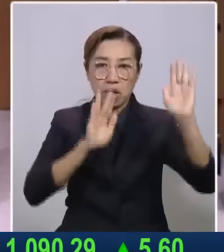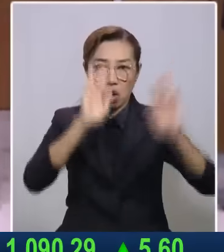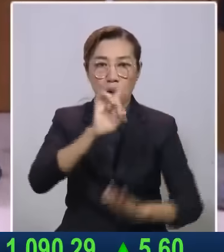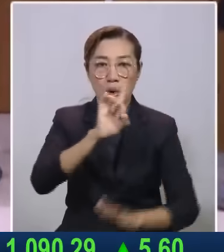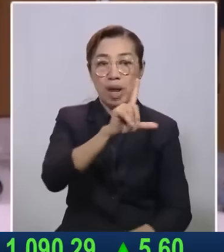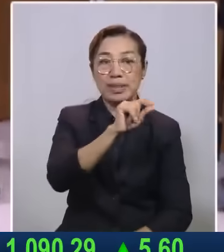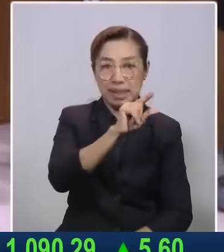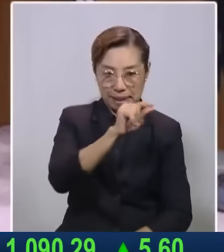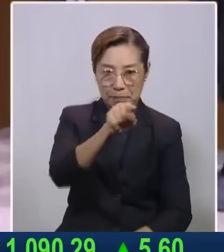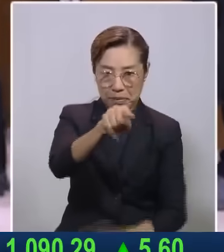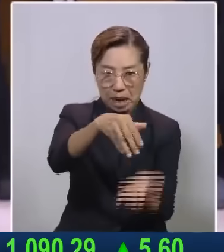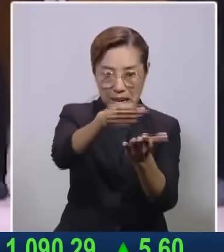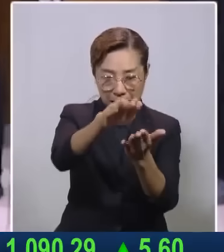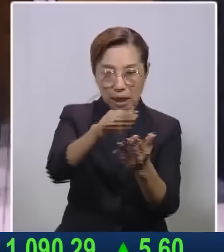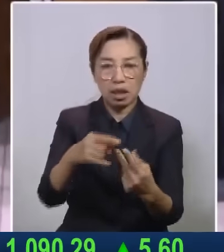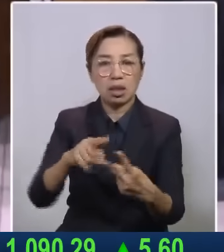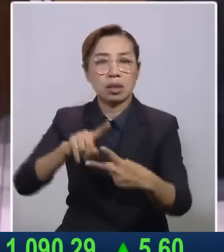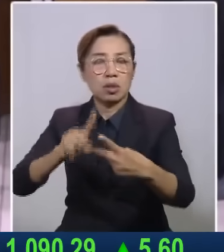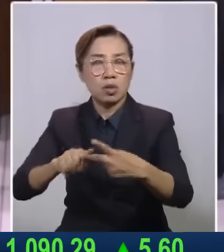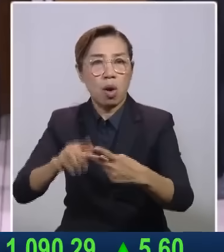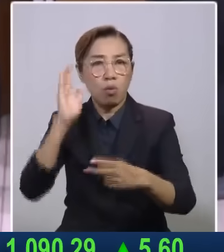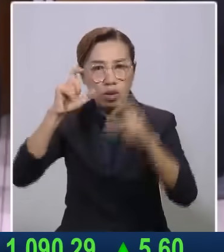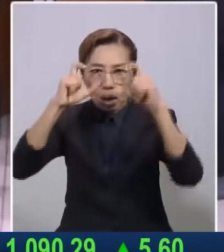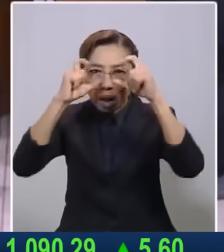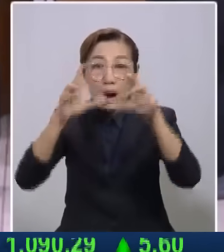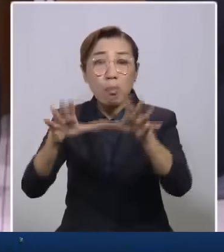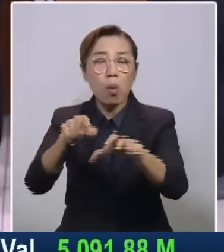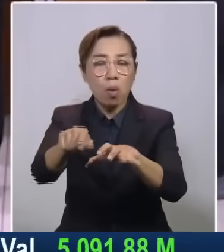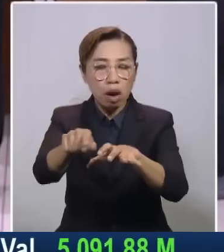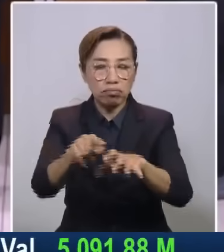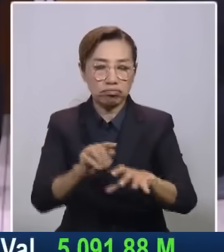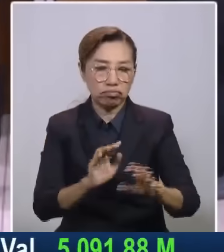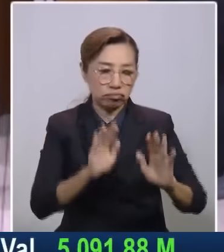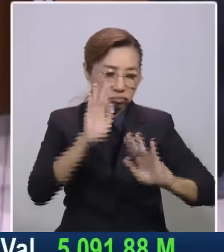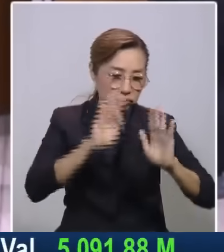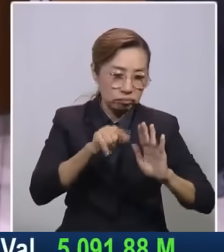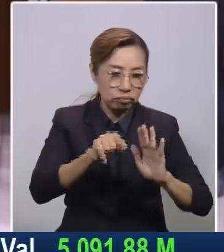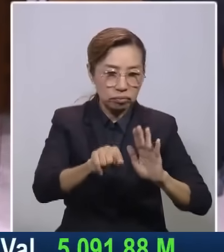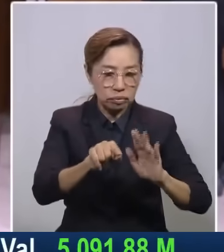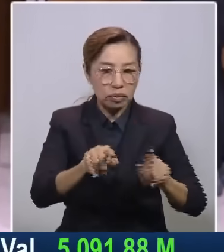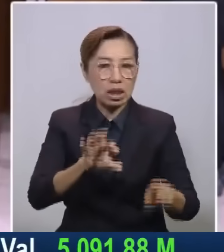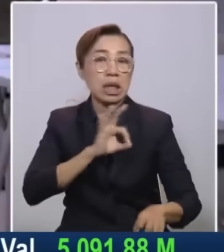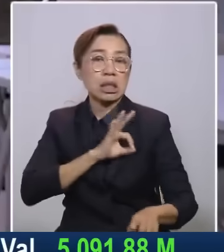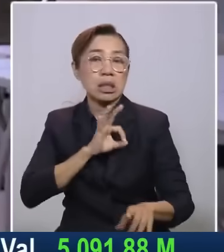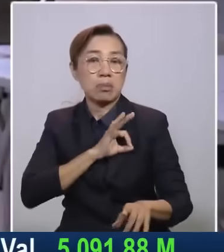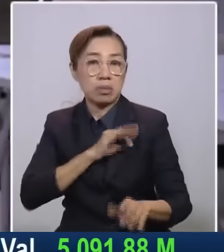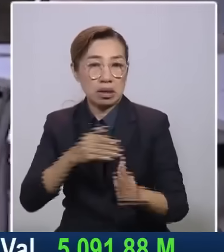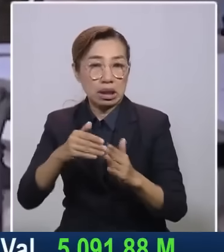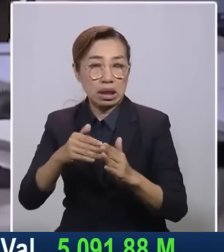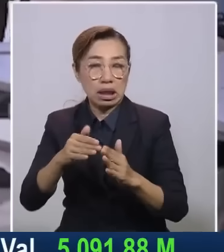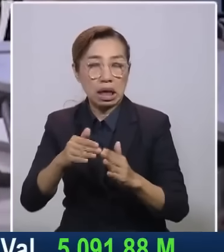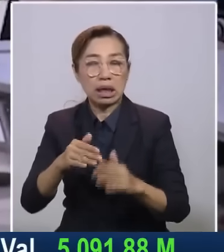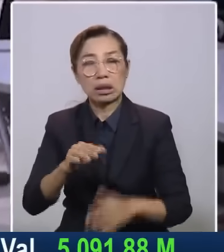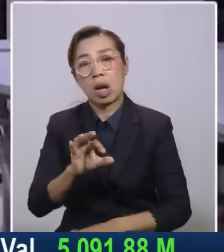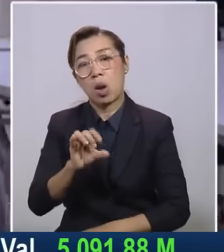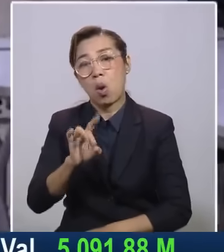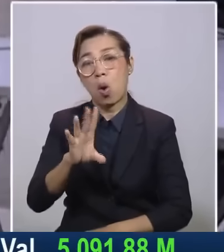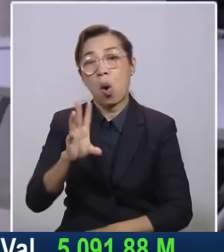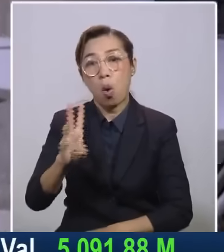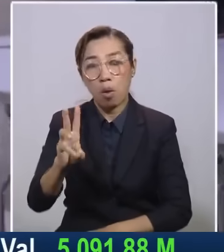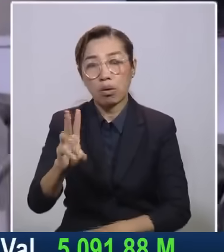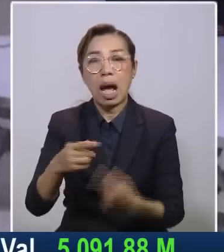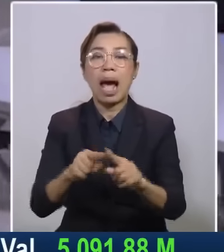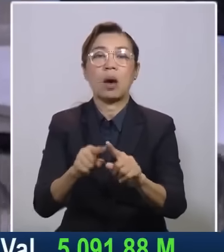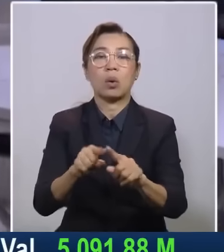เสียงส่วนนายชยามพวาเสียงส่วนใหญ่เห็นควรให้ขับออกจากสมาชิกพรรค 106เสียงแต่